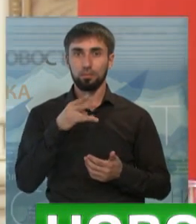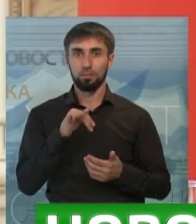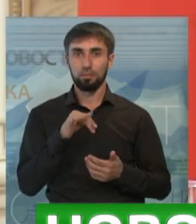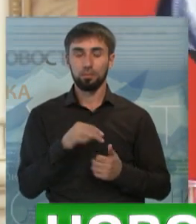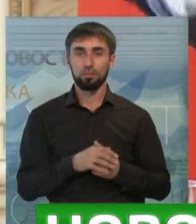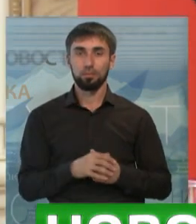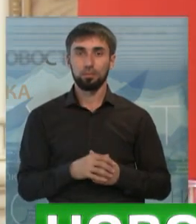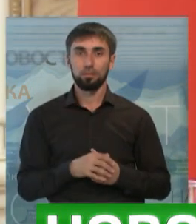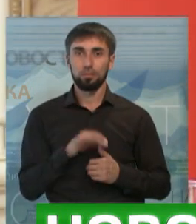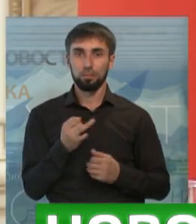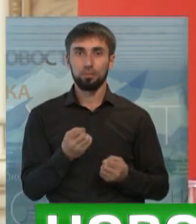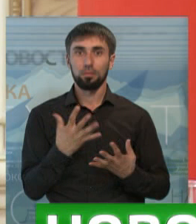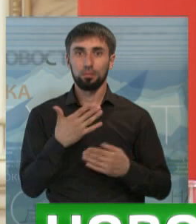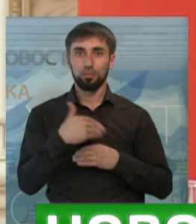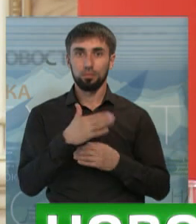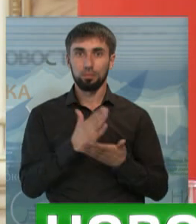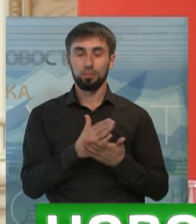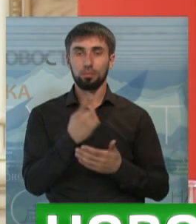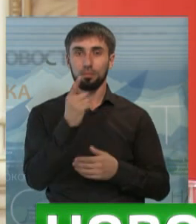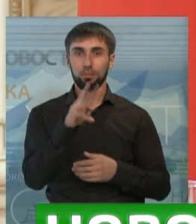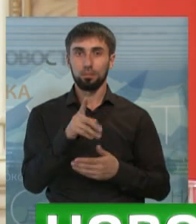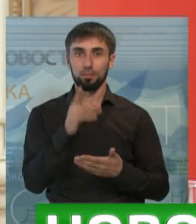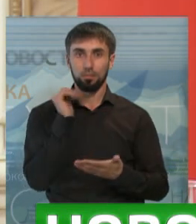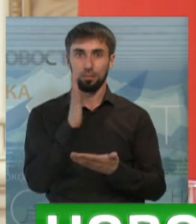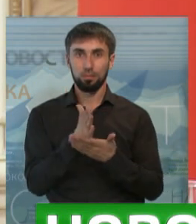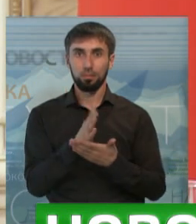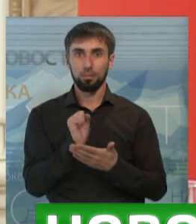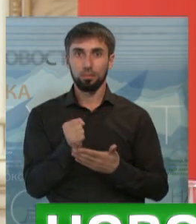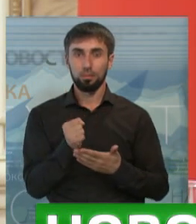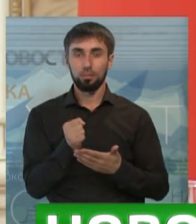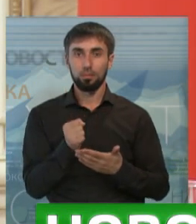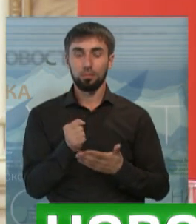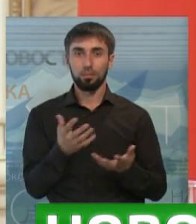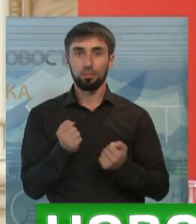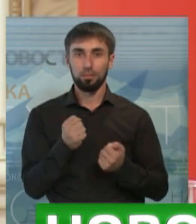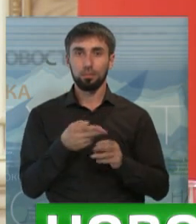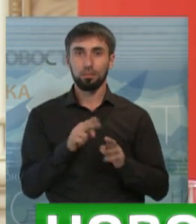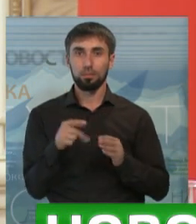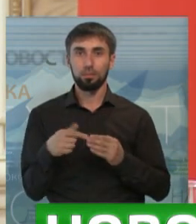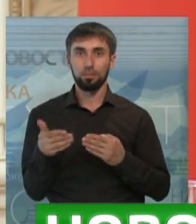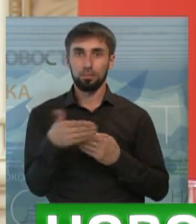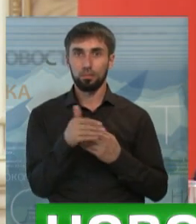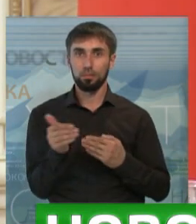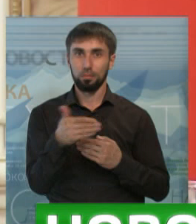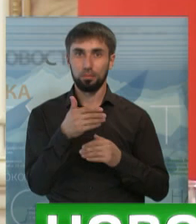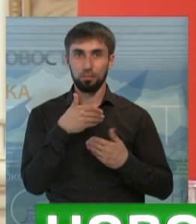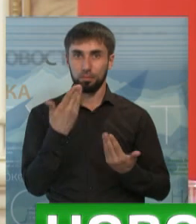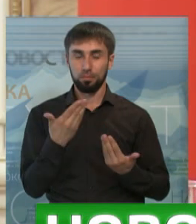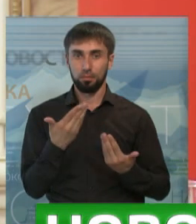а некоторые улицы с километр едешь и и эти взяли вот эти прогулки застроили